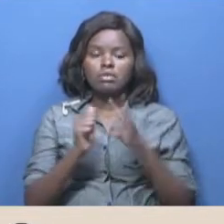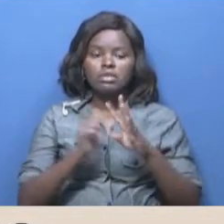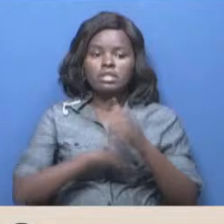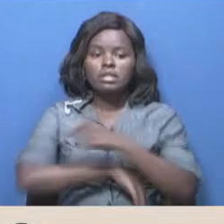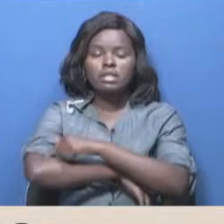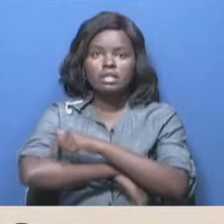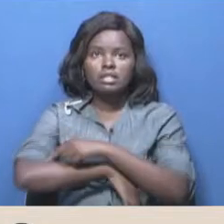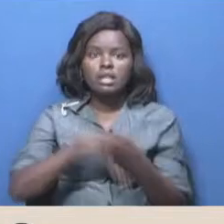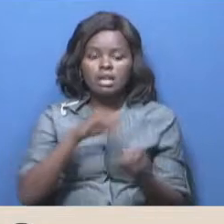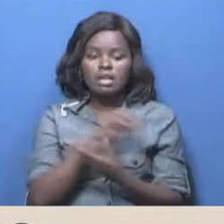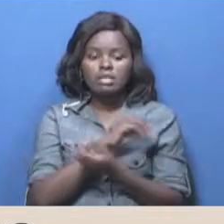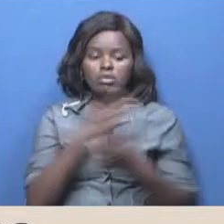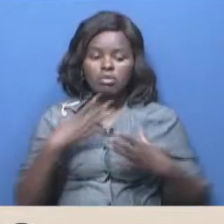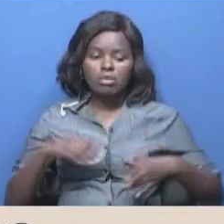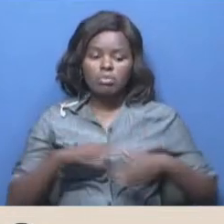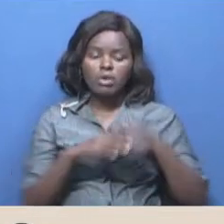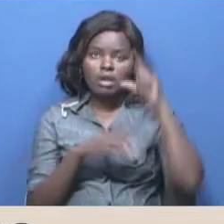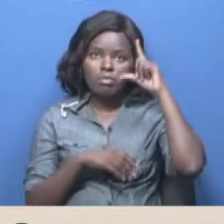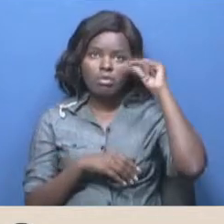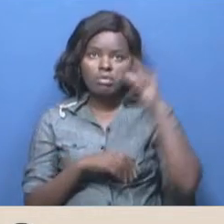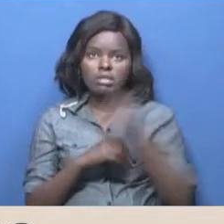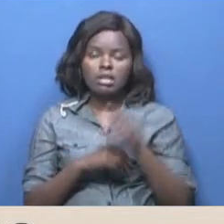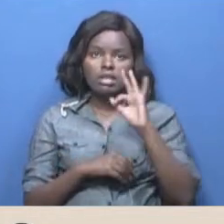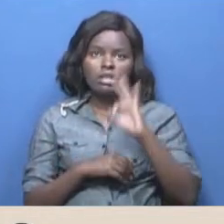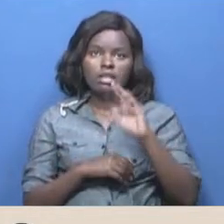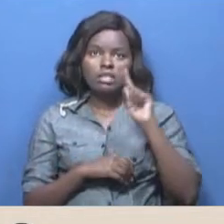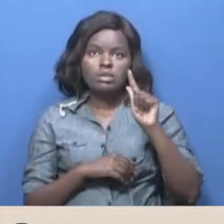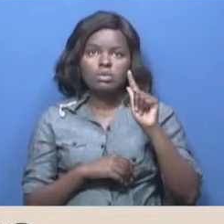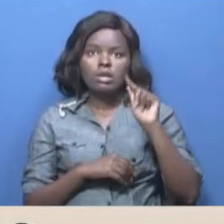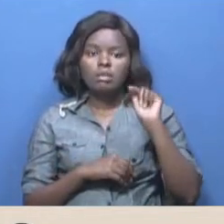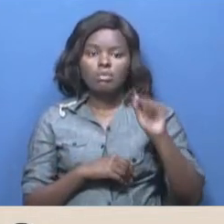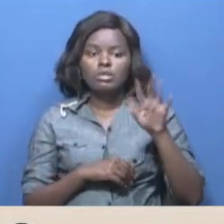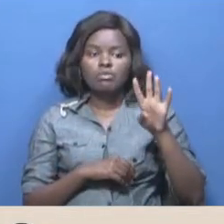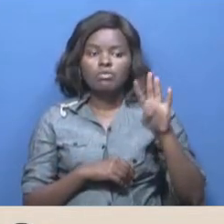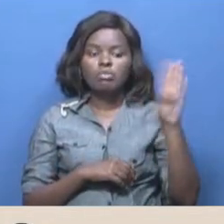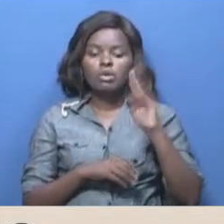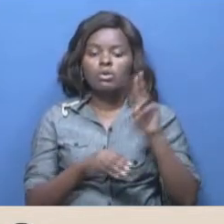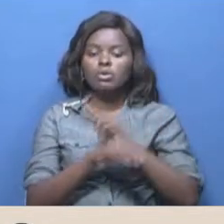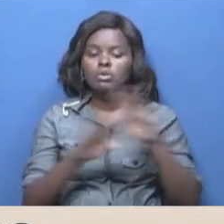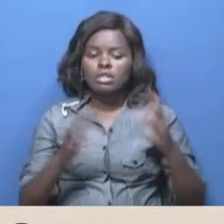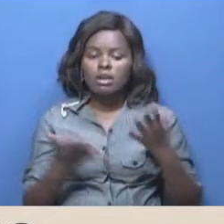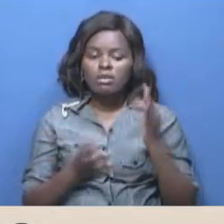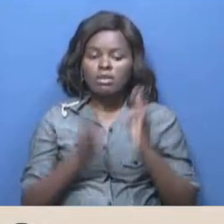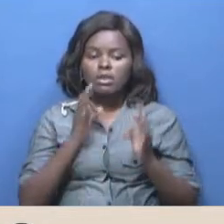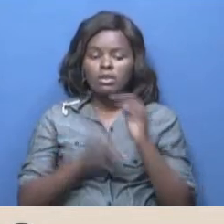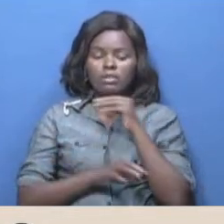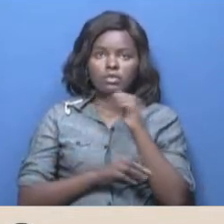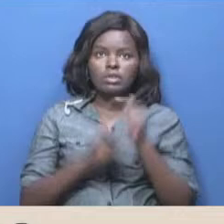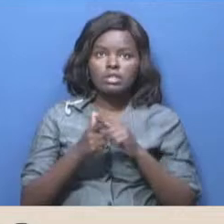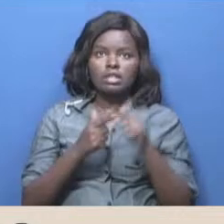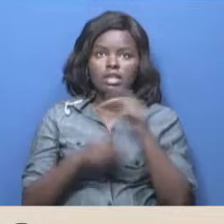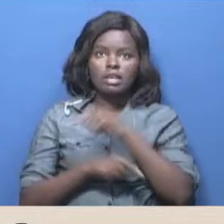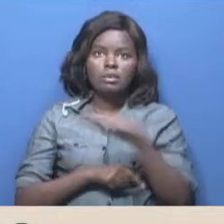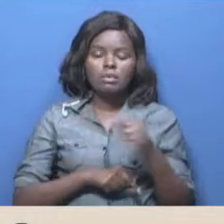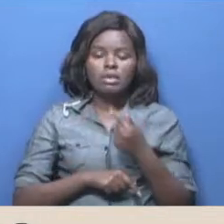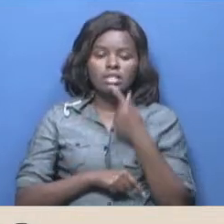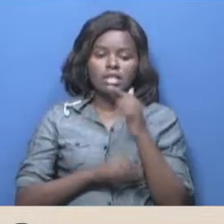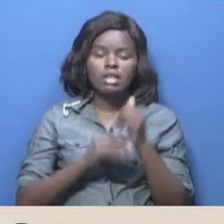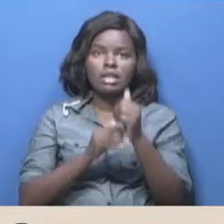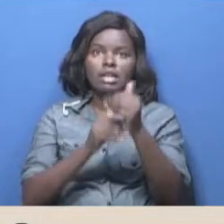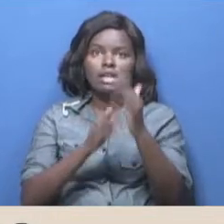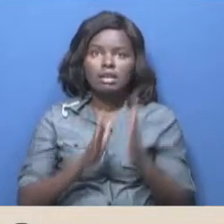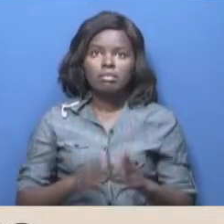uweza kuwaelezea wananchi wa Mombasa 31.4 billion umetumia vipi. Ukishindwa kufanya hivyo, sisi tutawaeleza viongozi wa